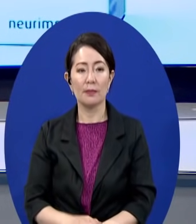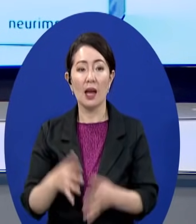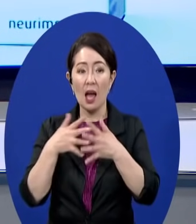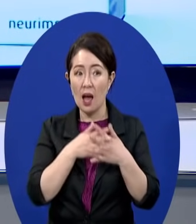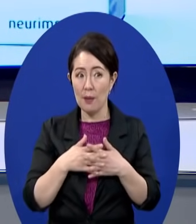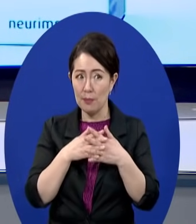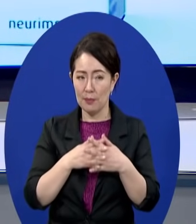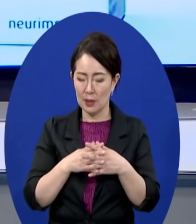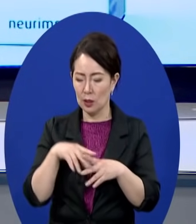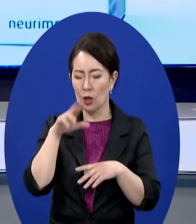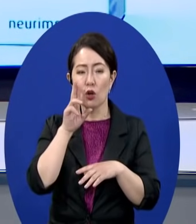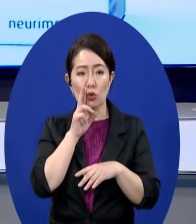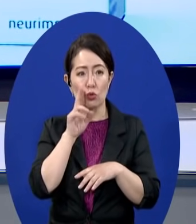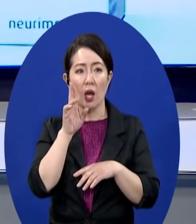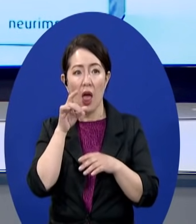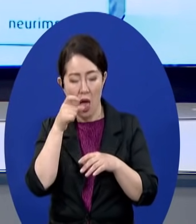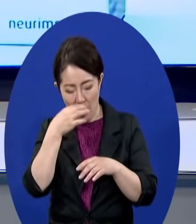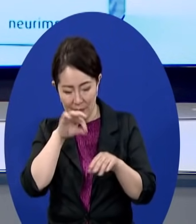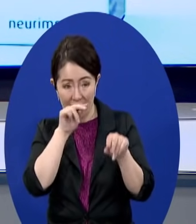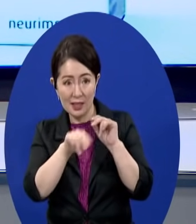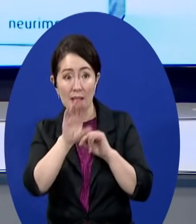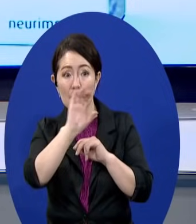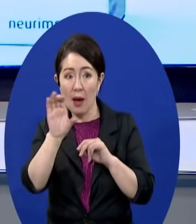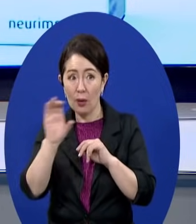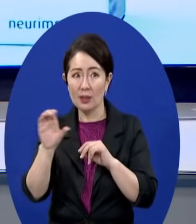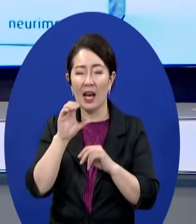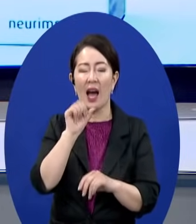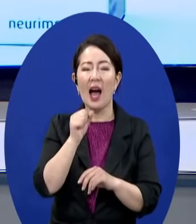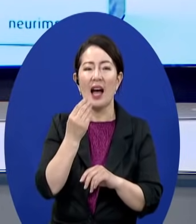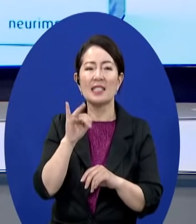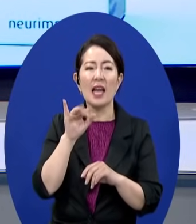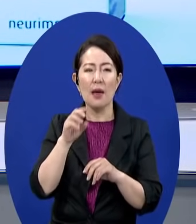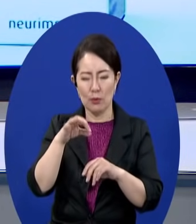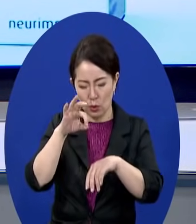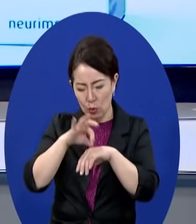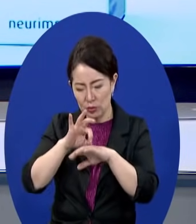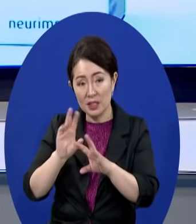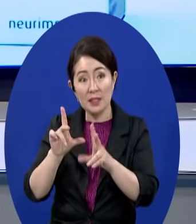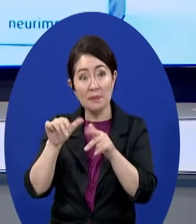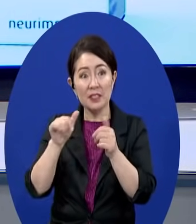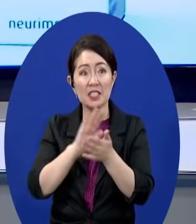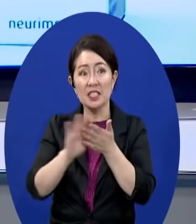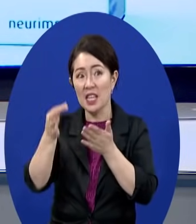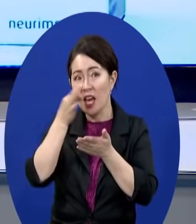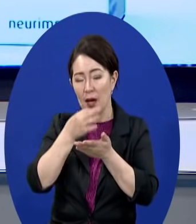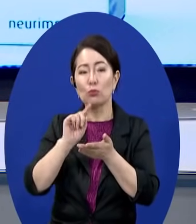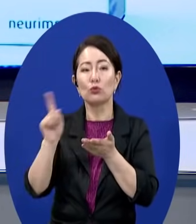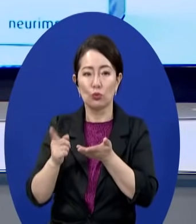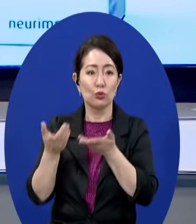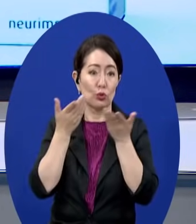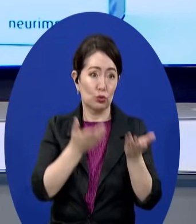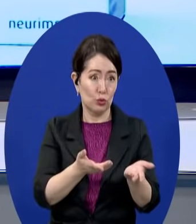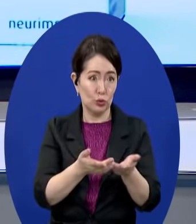Америк нэгдсэн улсын хүнс эмийн хяналтын байгууллага Альцгеймерийн өвчний эмчилгээнд хэрэглэх шин төрлийн эмийг хүлээн зөвшөөрсөн